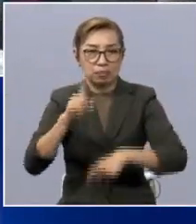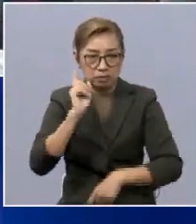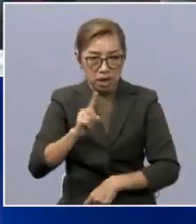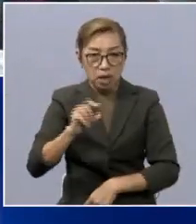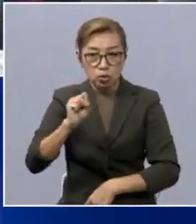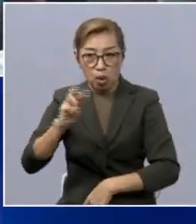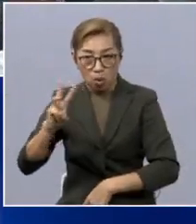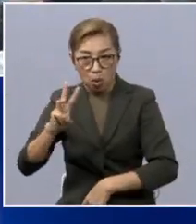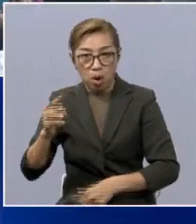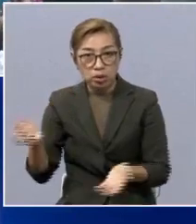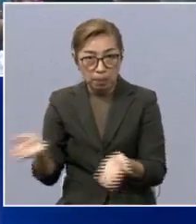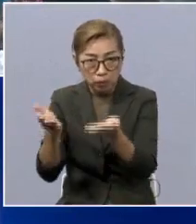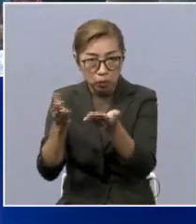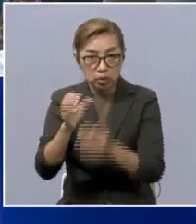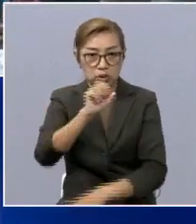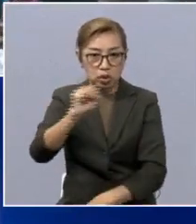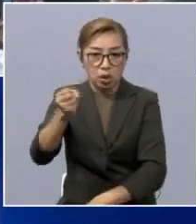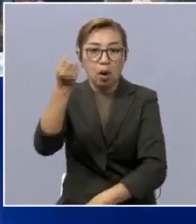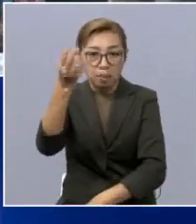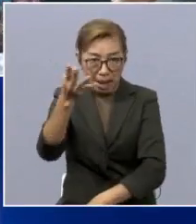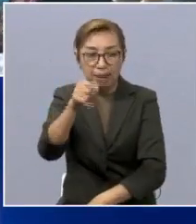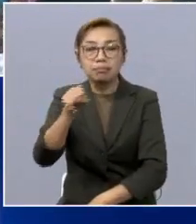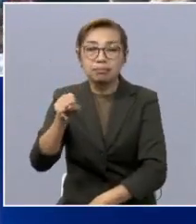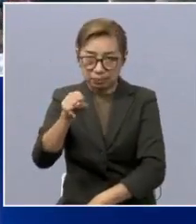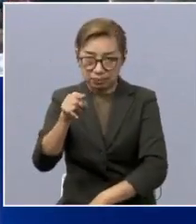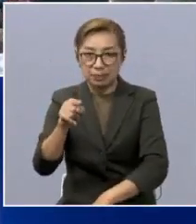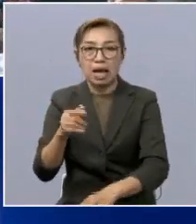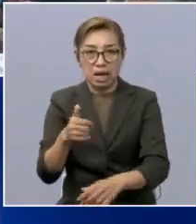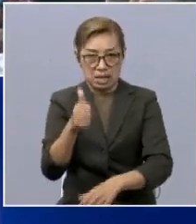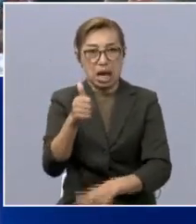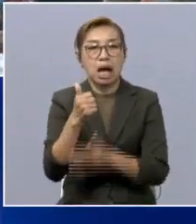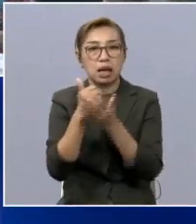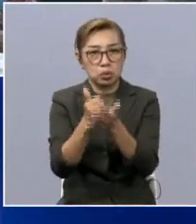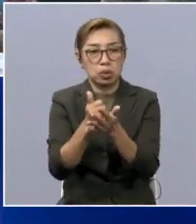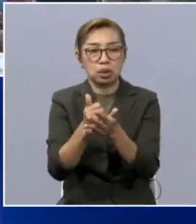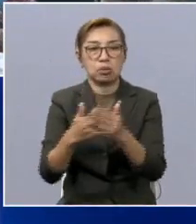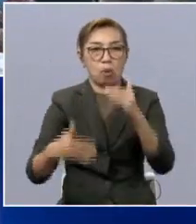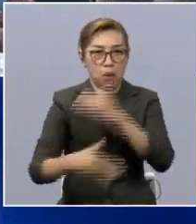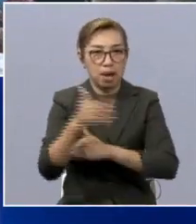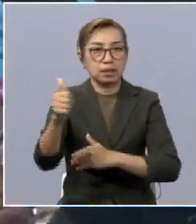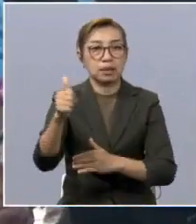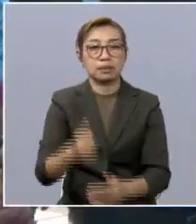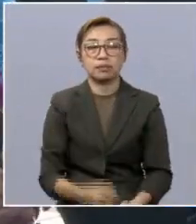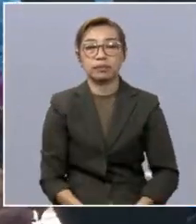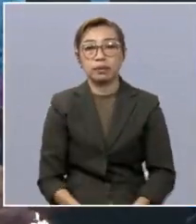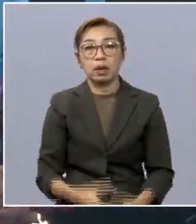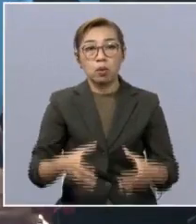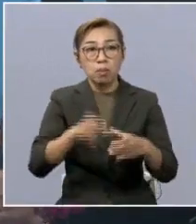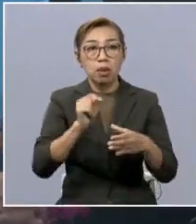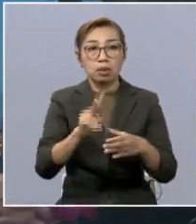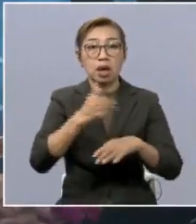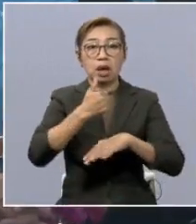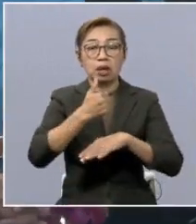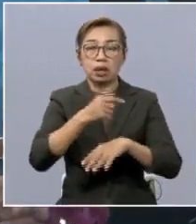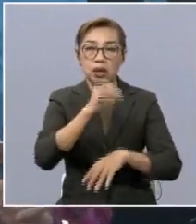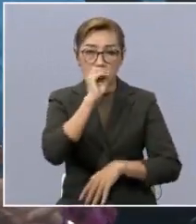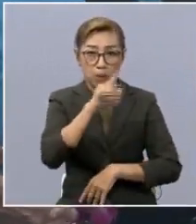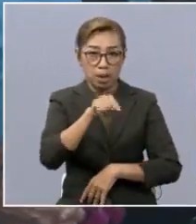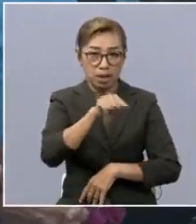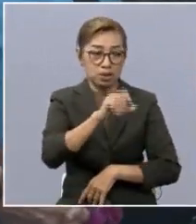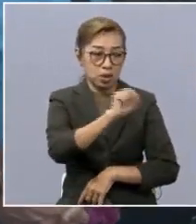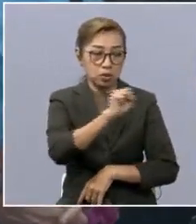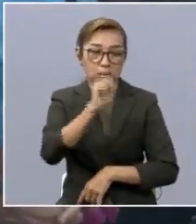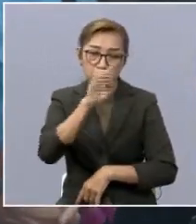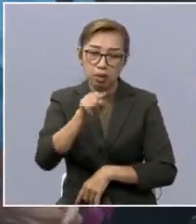2องค์ประกอบครับ นี่นะฮะทีนี้ไปดูฝั่งคุณสมคิดเชื้อคงนะฮะจากเพื่อไทยนะฮะก็บอกว่าจริงๆกรณีนี้เนี่